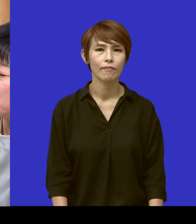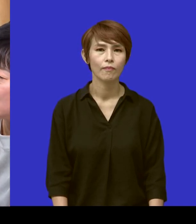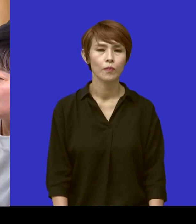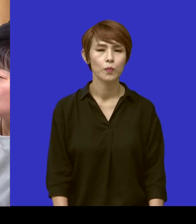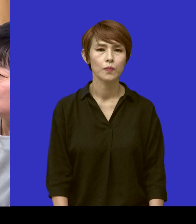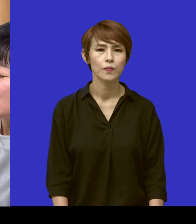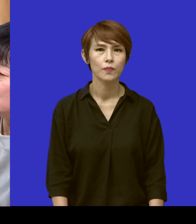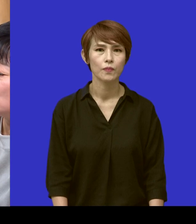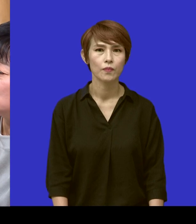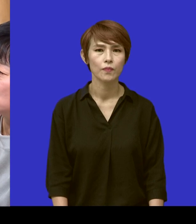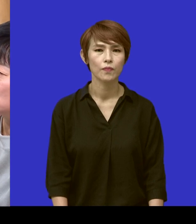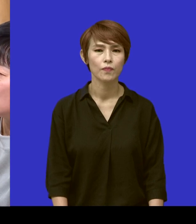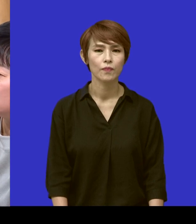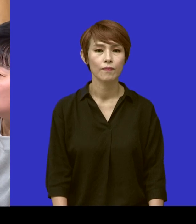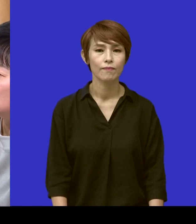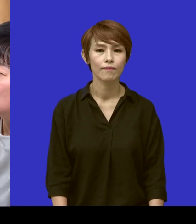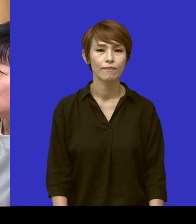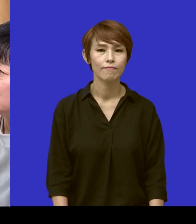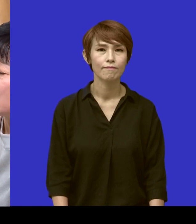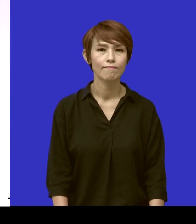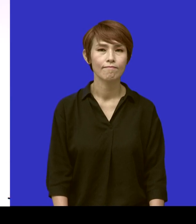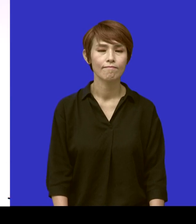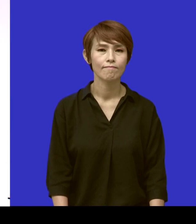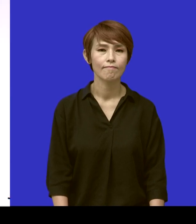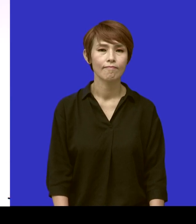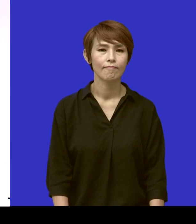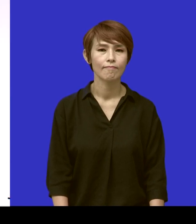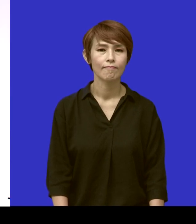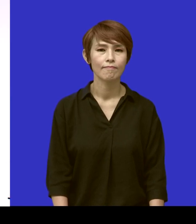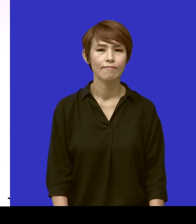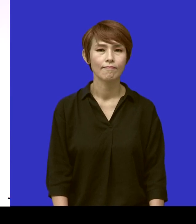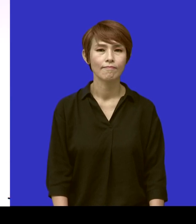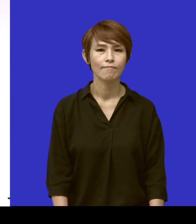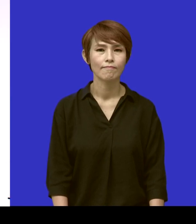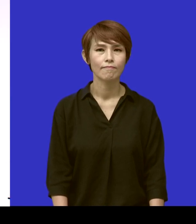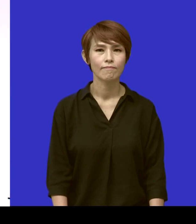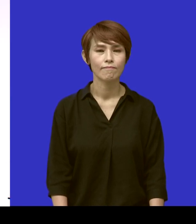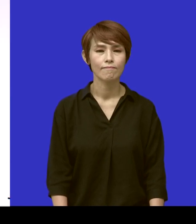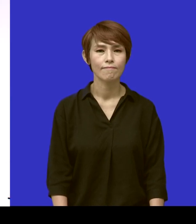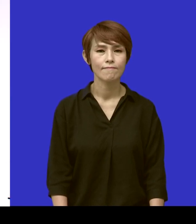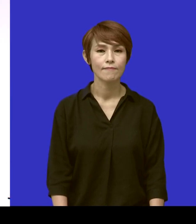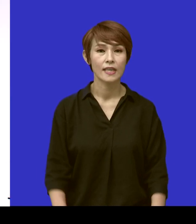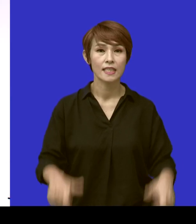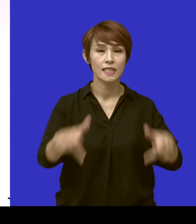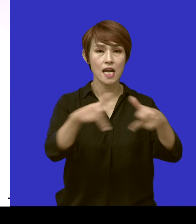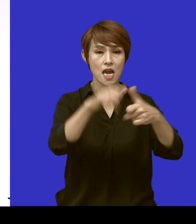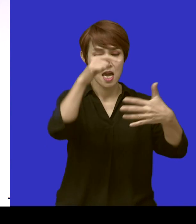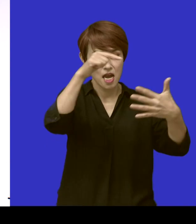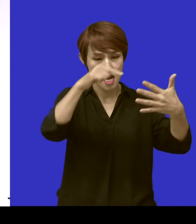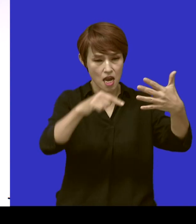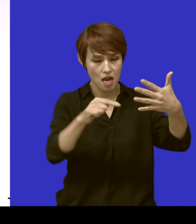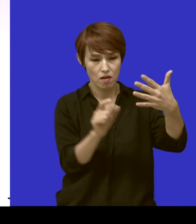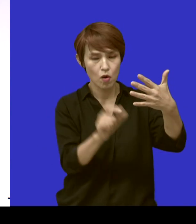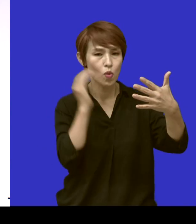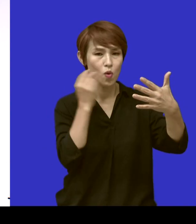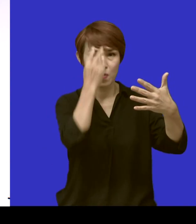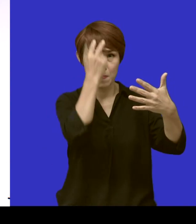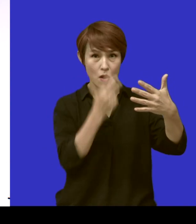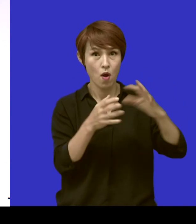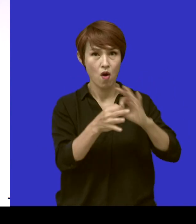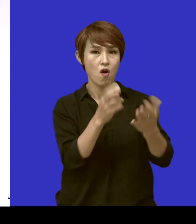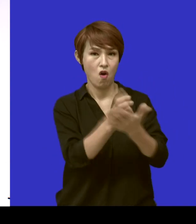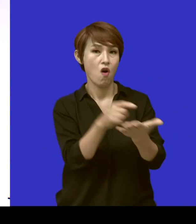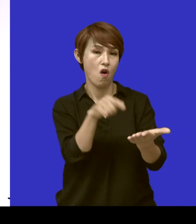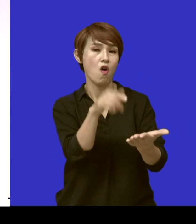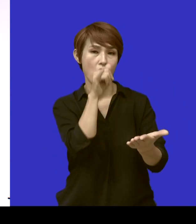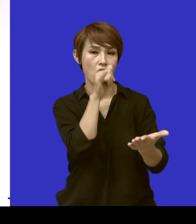미국이나 덴마크 다른 선진 국가는 장애 유형의 농맹인 시청각 장애인법이 있거든요. 네.